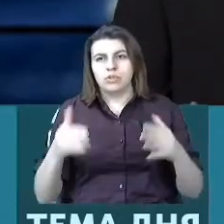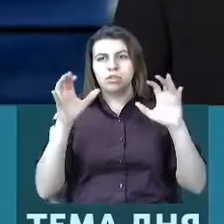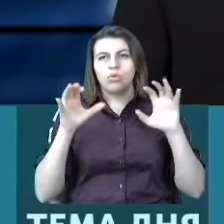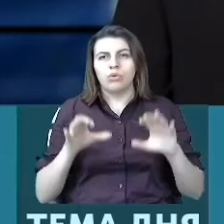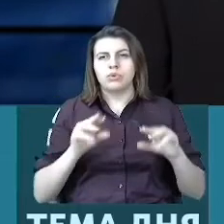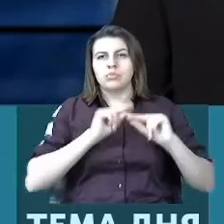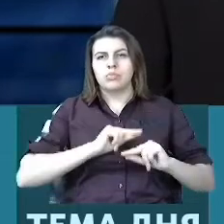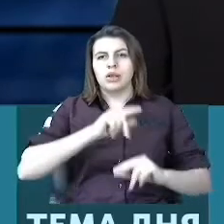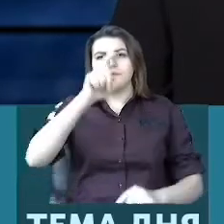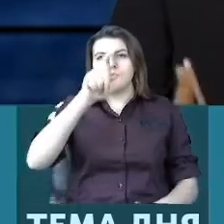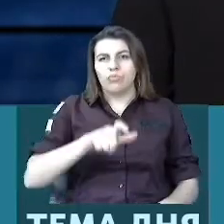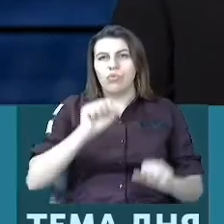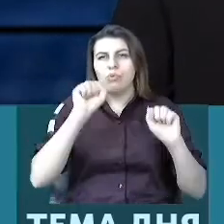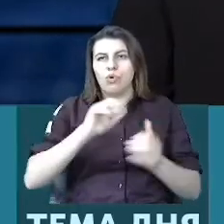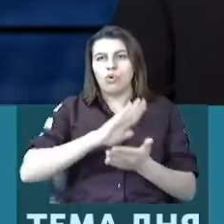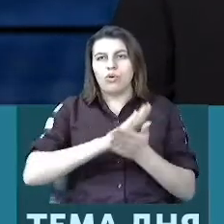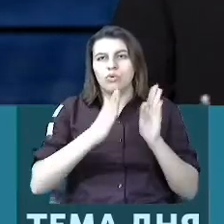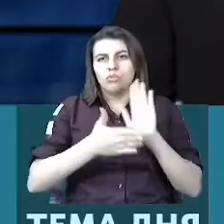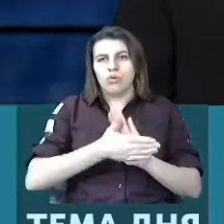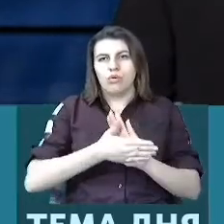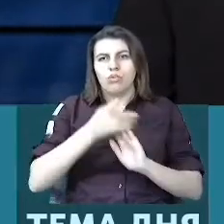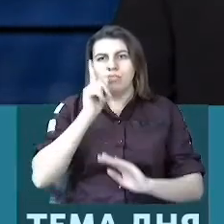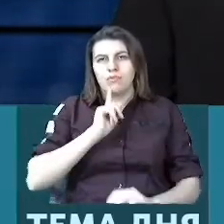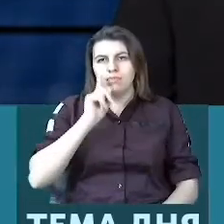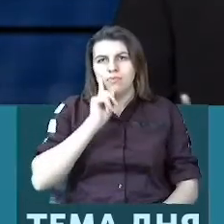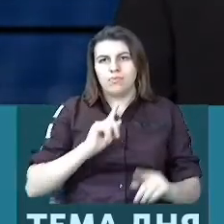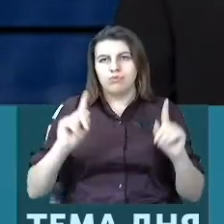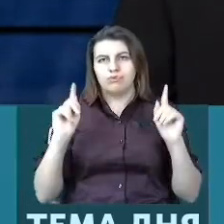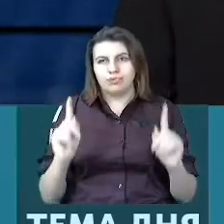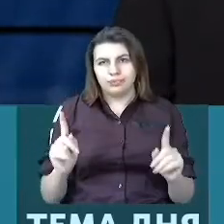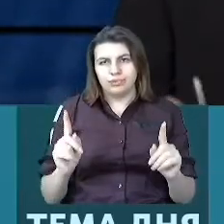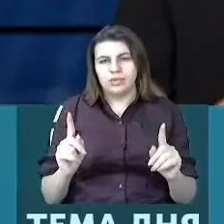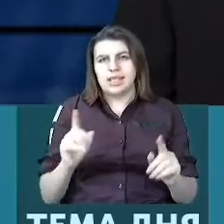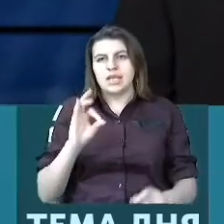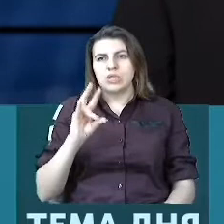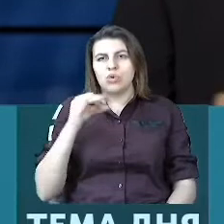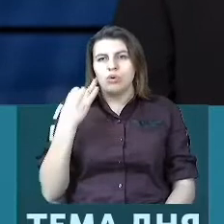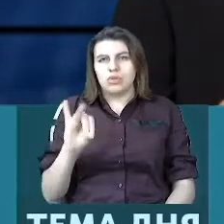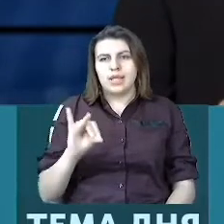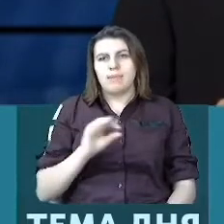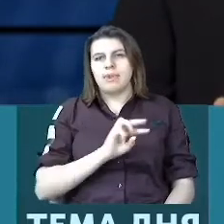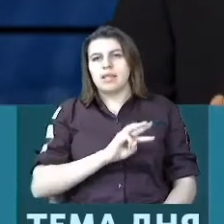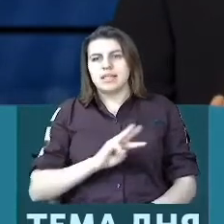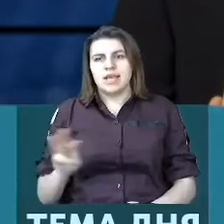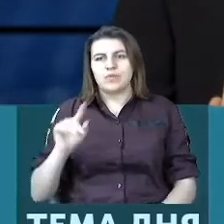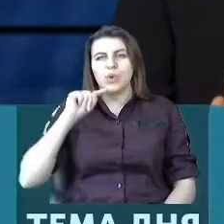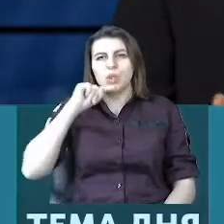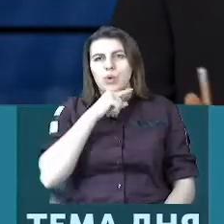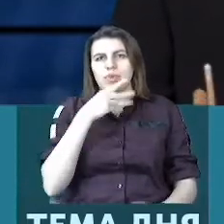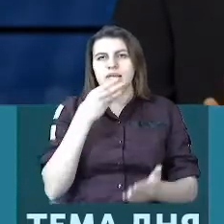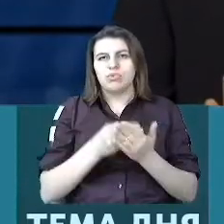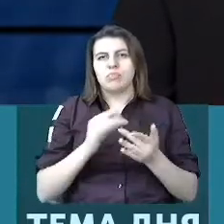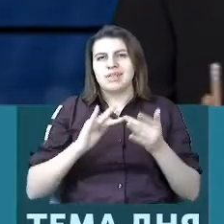працівником можуть укласти сезонний і короткостроковий трудовий договір. Міністерство економіки на своєму сайті пише, що